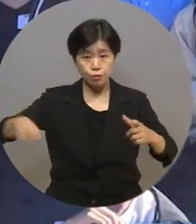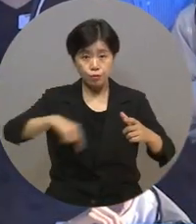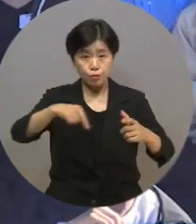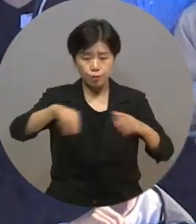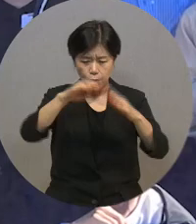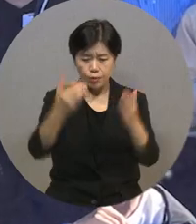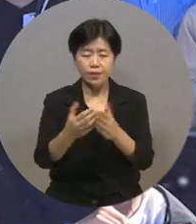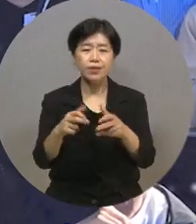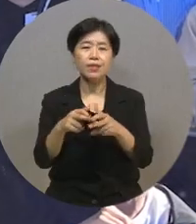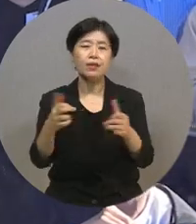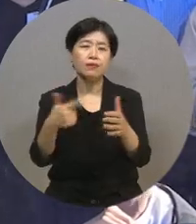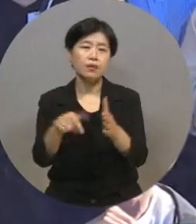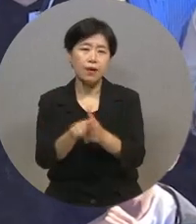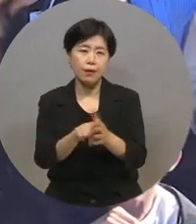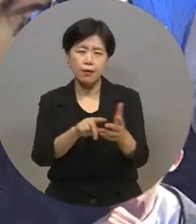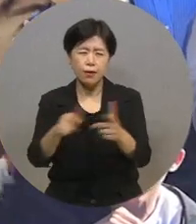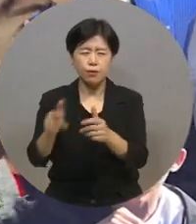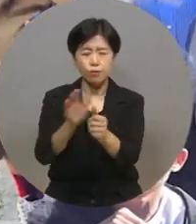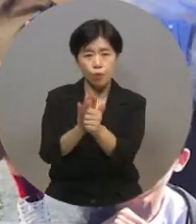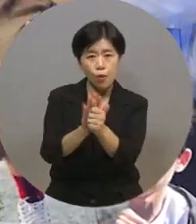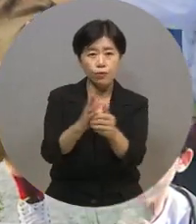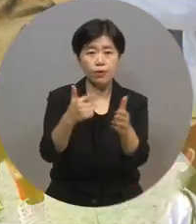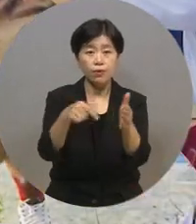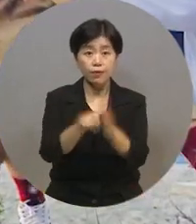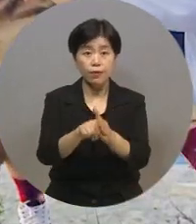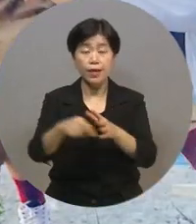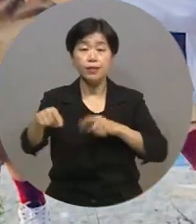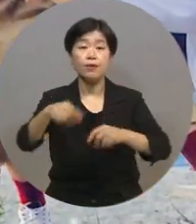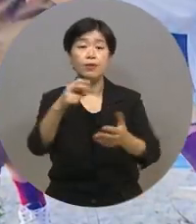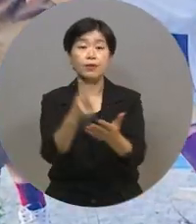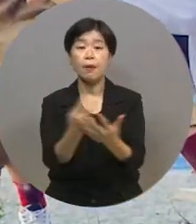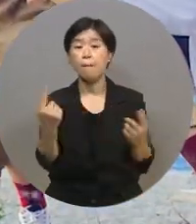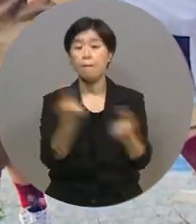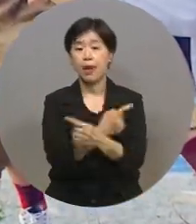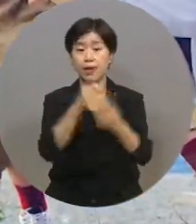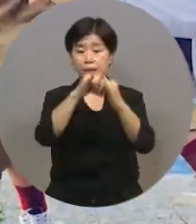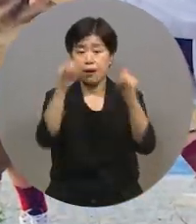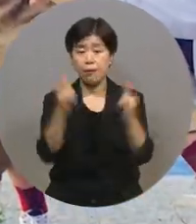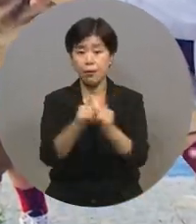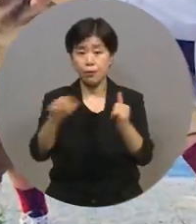위해 정책과 제도를 바꾸고 사회인식을 변화시켰습니다.